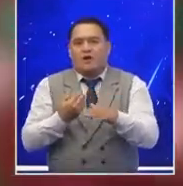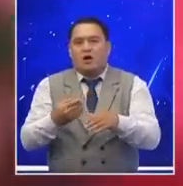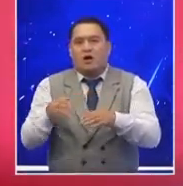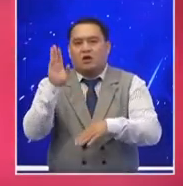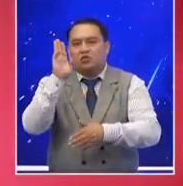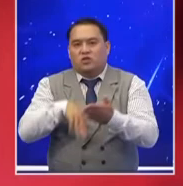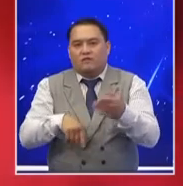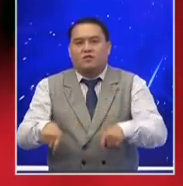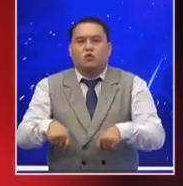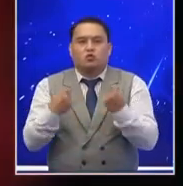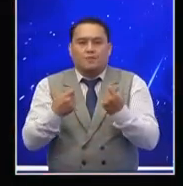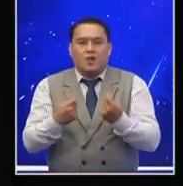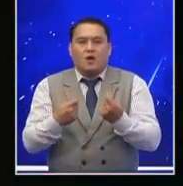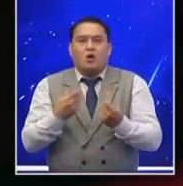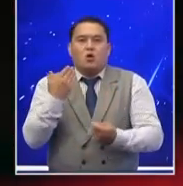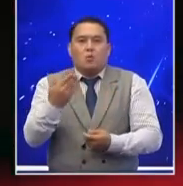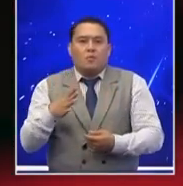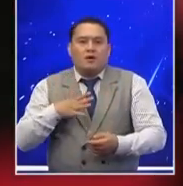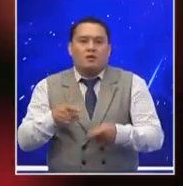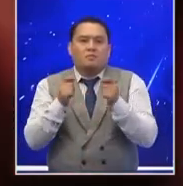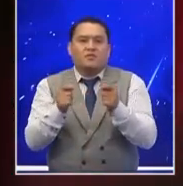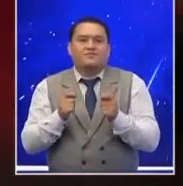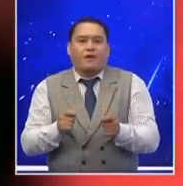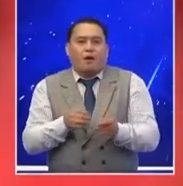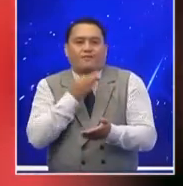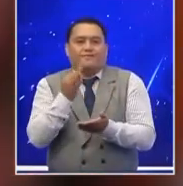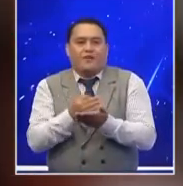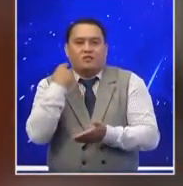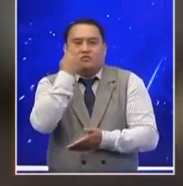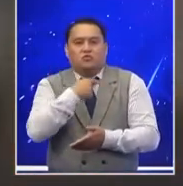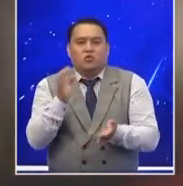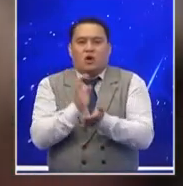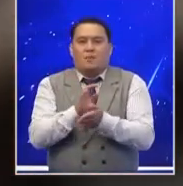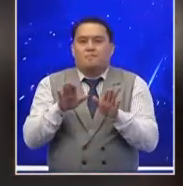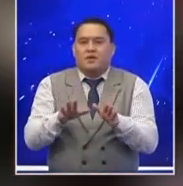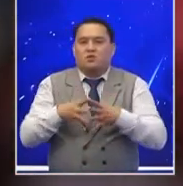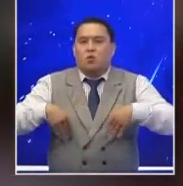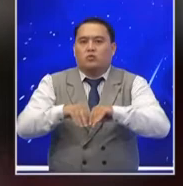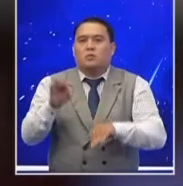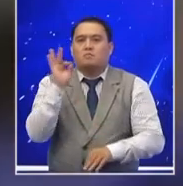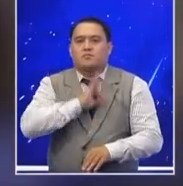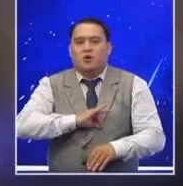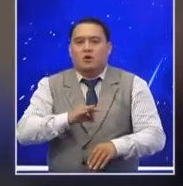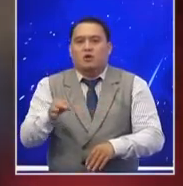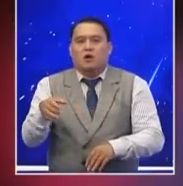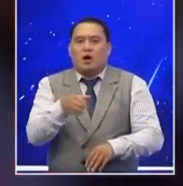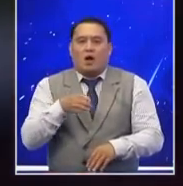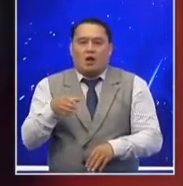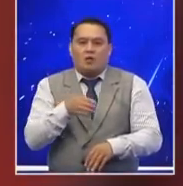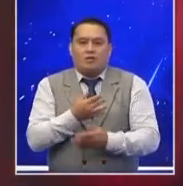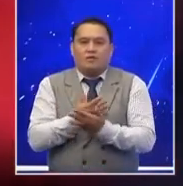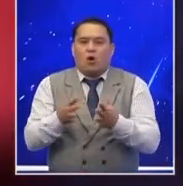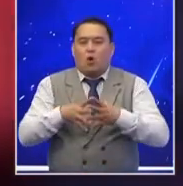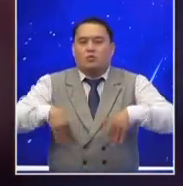и отштрафовали нарушителей. Горе-тусовщики были привлечены к ответственности за загрязнение мест общего пользования и распитие алкогольных напитков